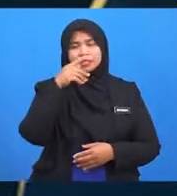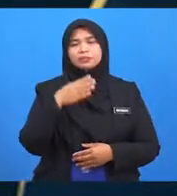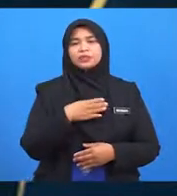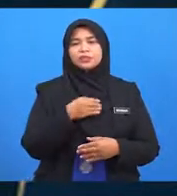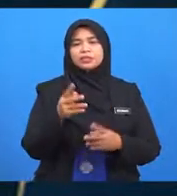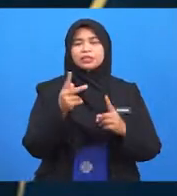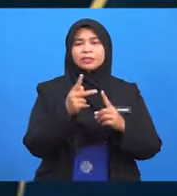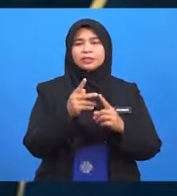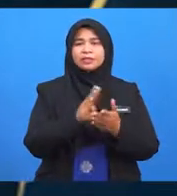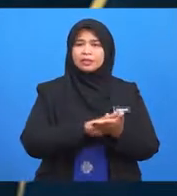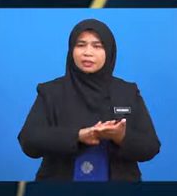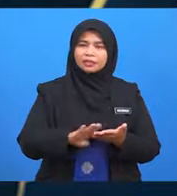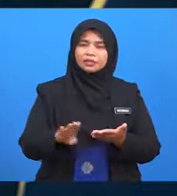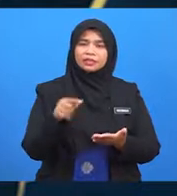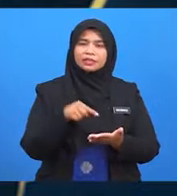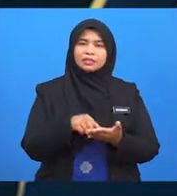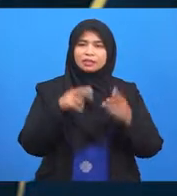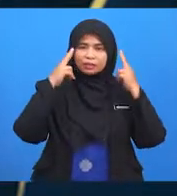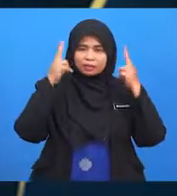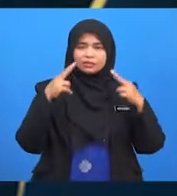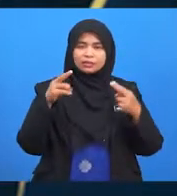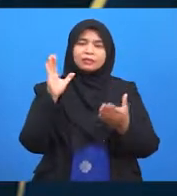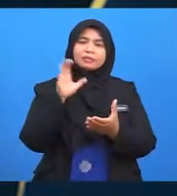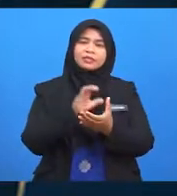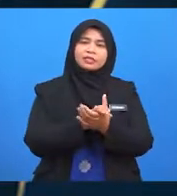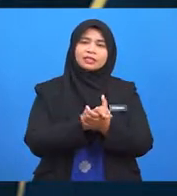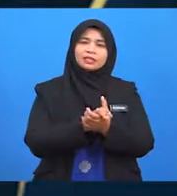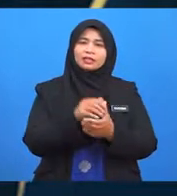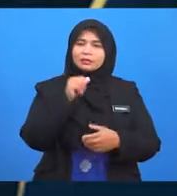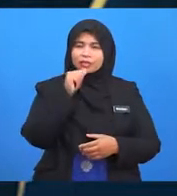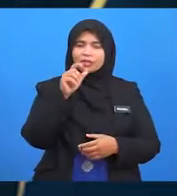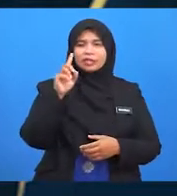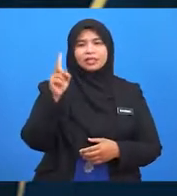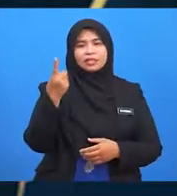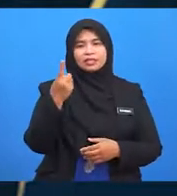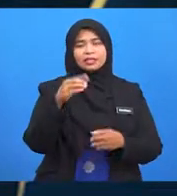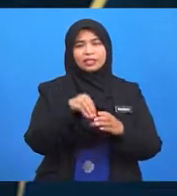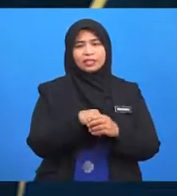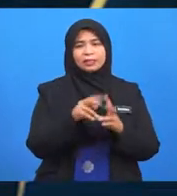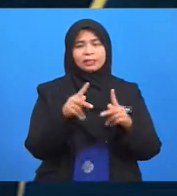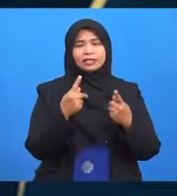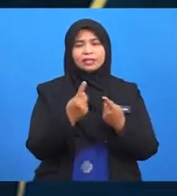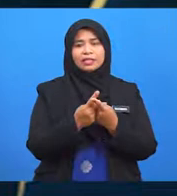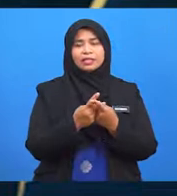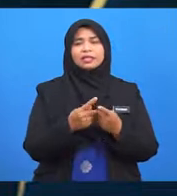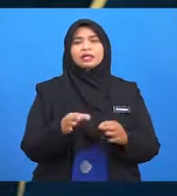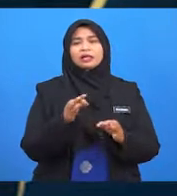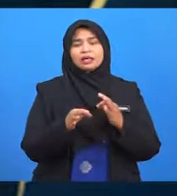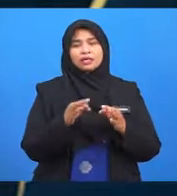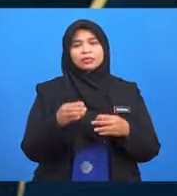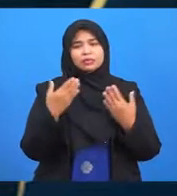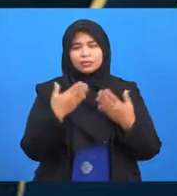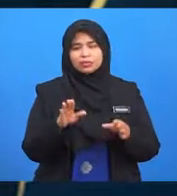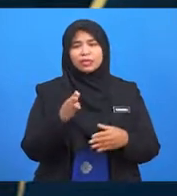sukakan kebersihan ini, Ustazah percaya bukan hanya dalam kelas. Sekiranya telah